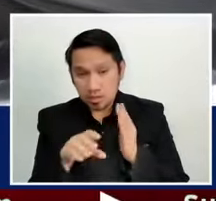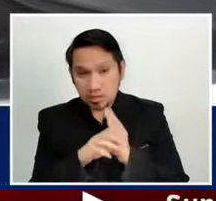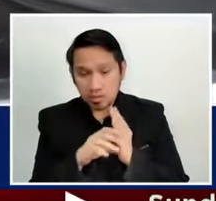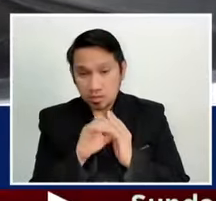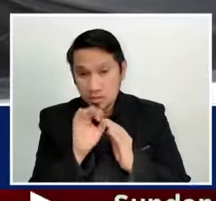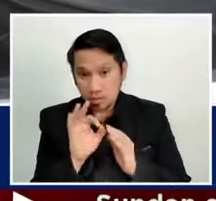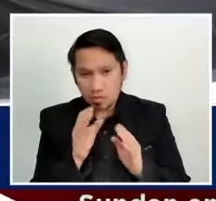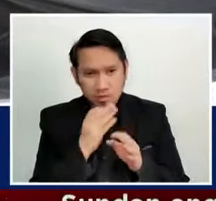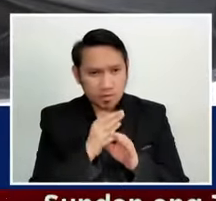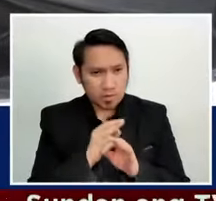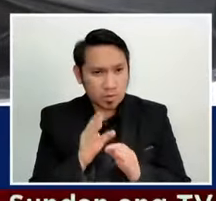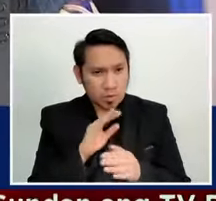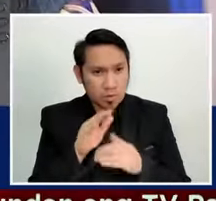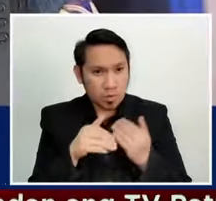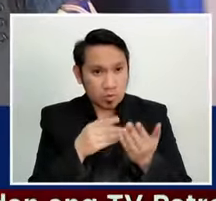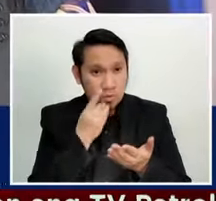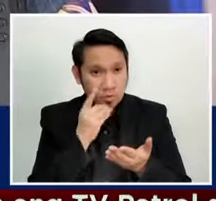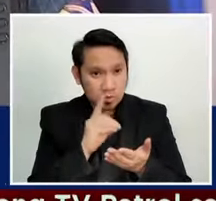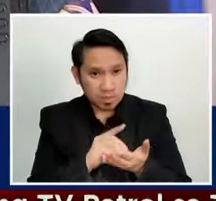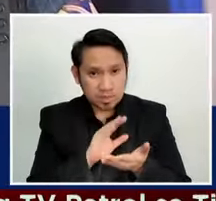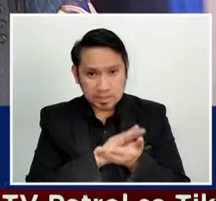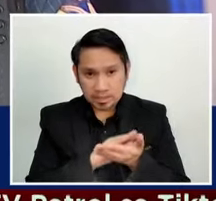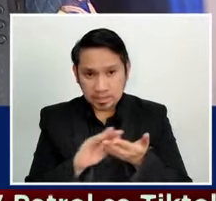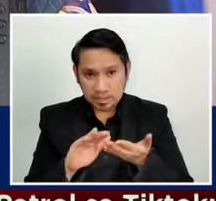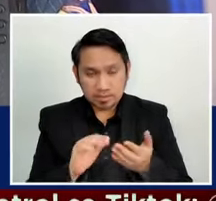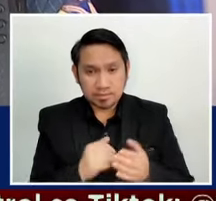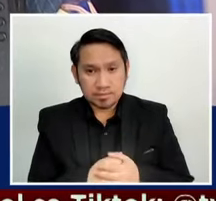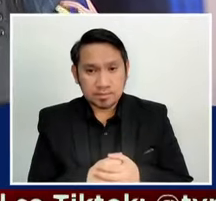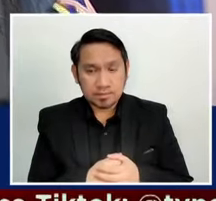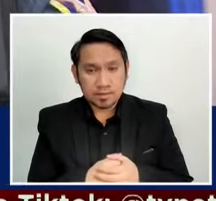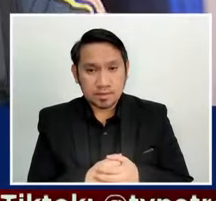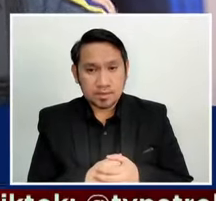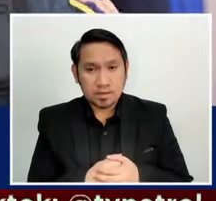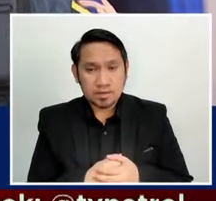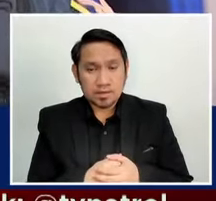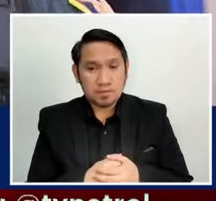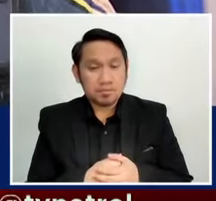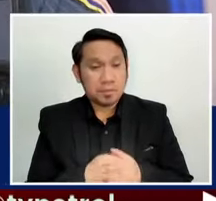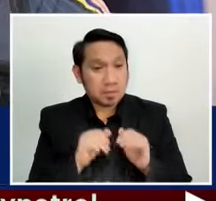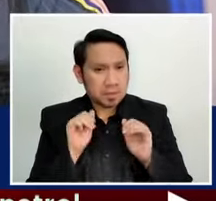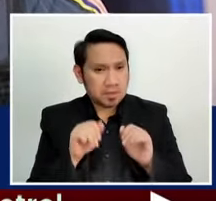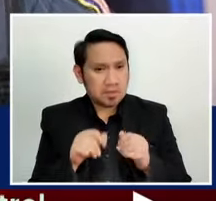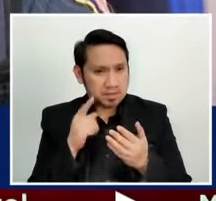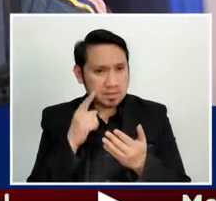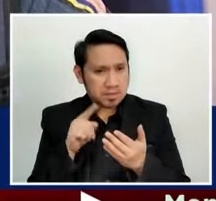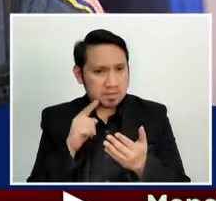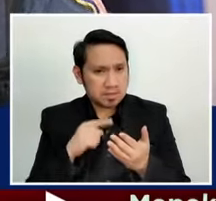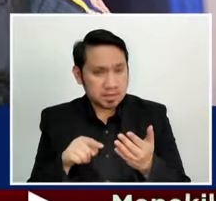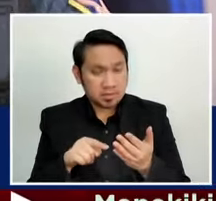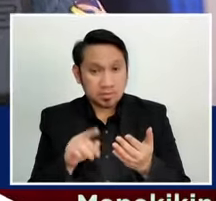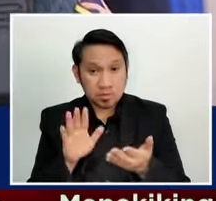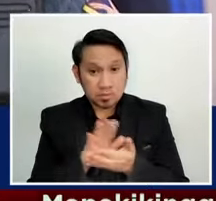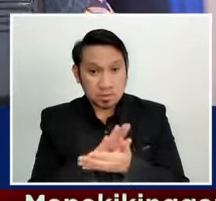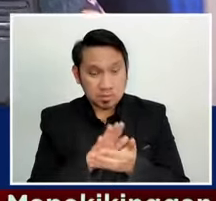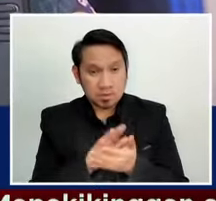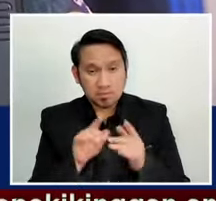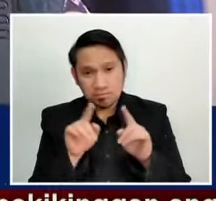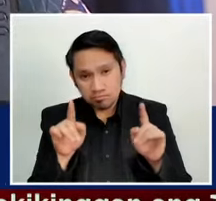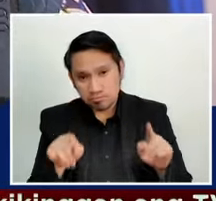ayos sa mga dokumento nito. Kung pwede ka magpa-record check, pa-actual mo yung papel, pa-actual mo yung